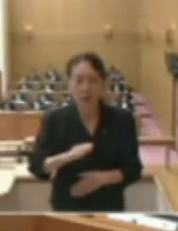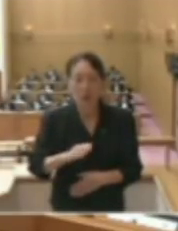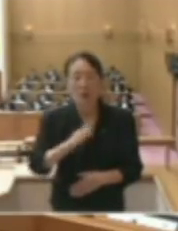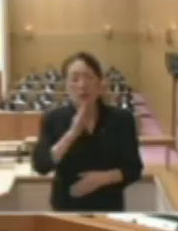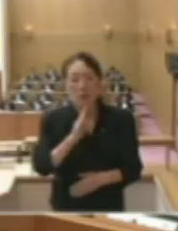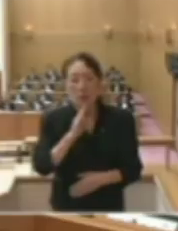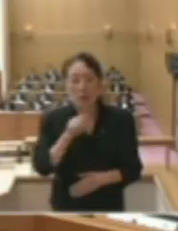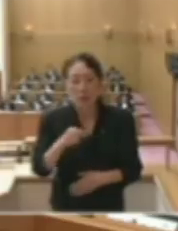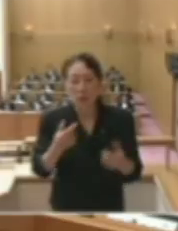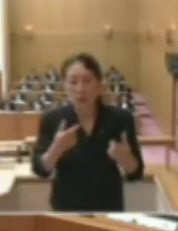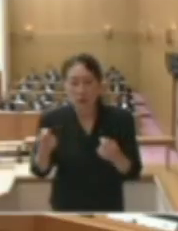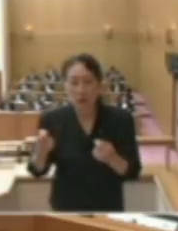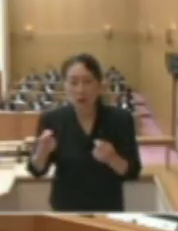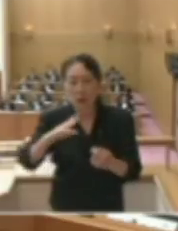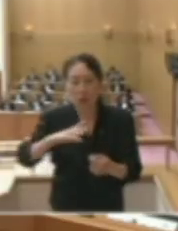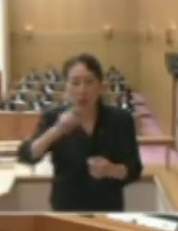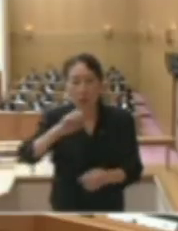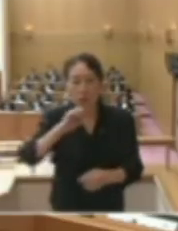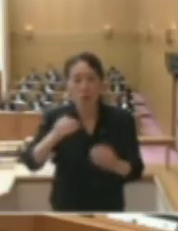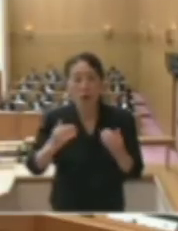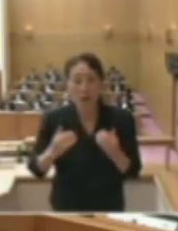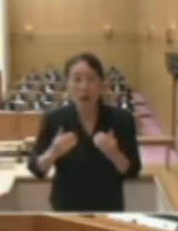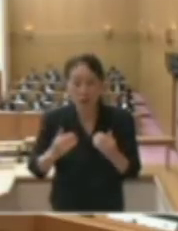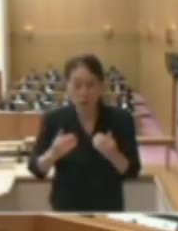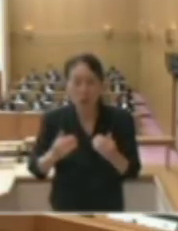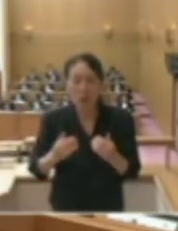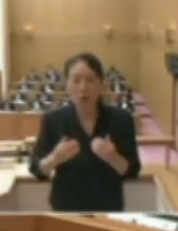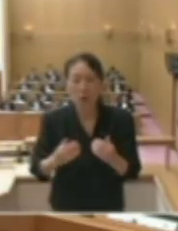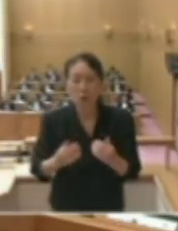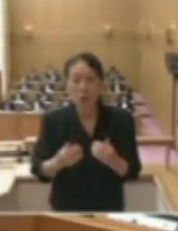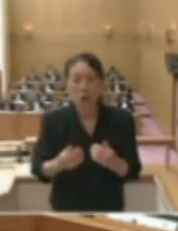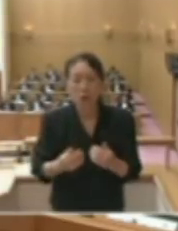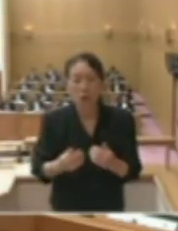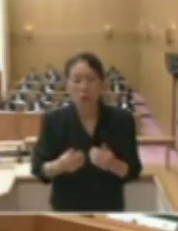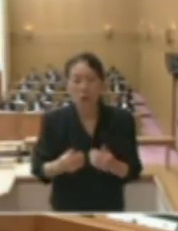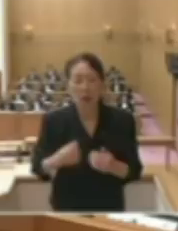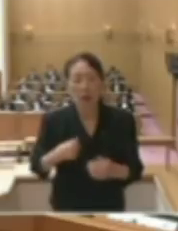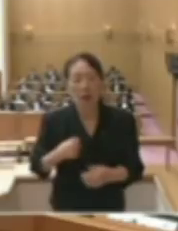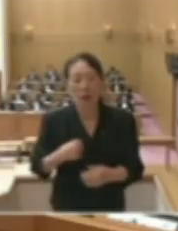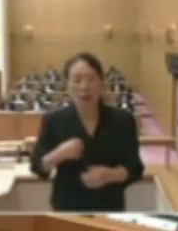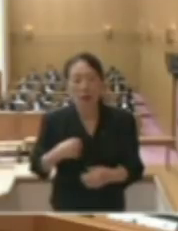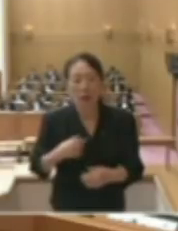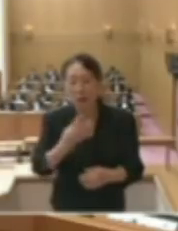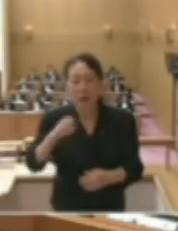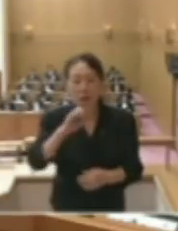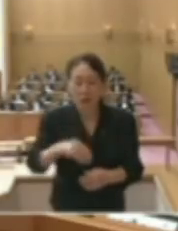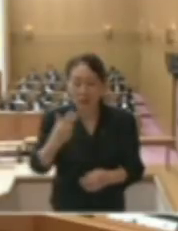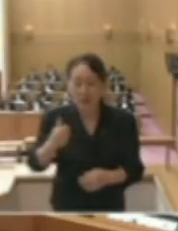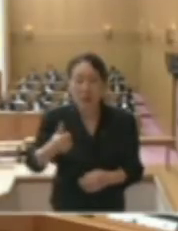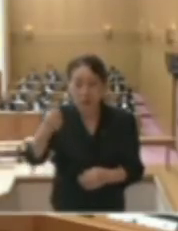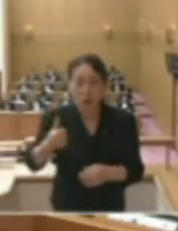をピシッとまず言わんことには、違うことを言ったらとんでもない、いっぱい喋りましたが、もう一回質問します。市長、